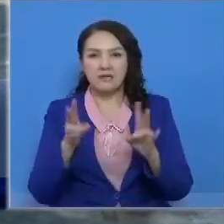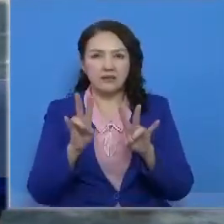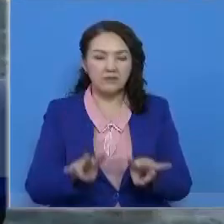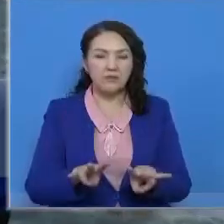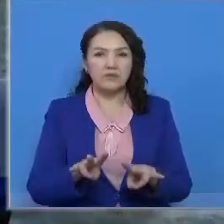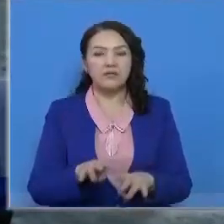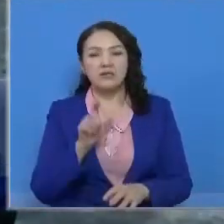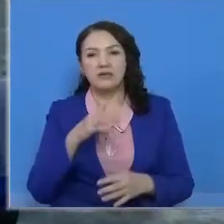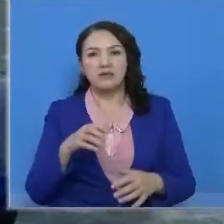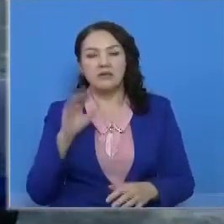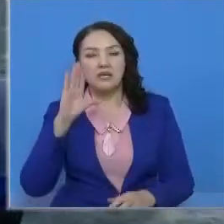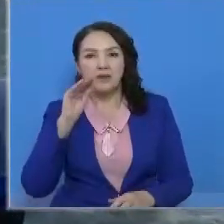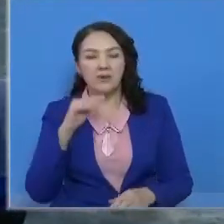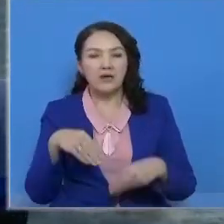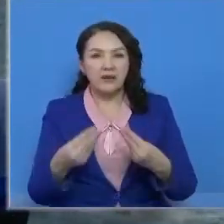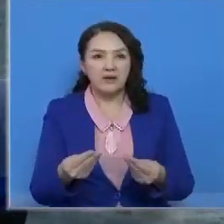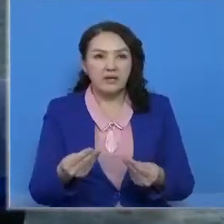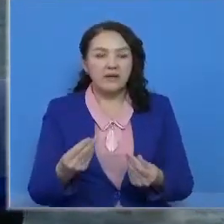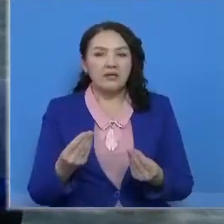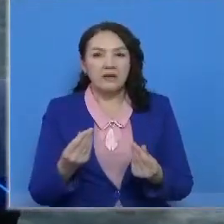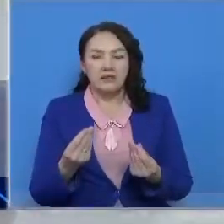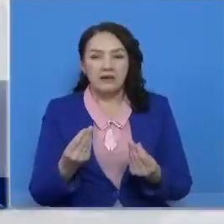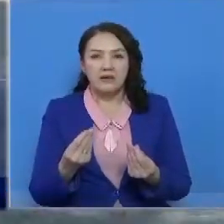как-то выделять деньги